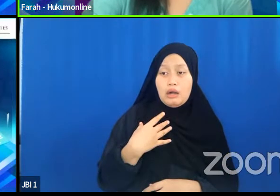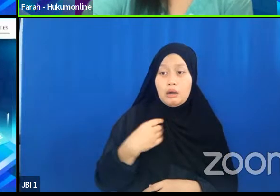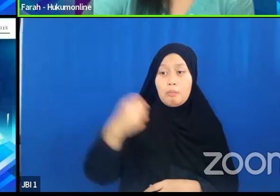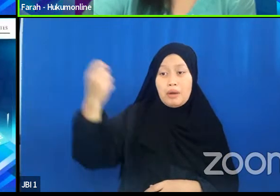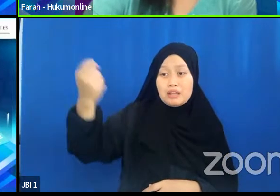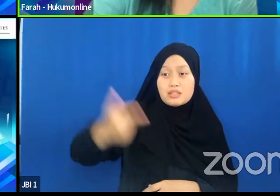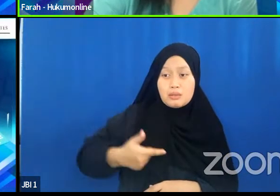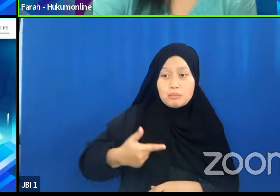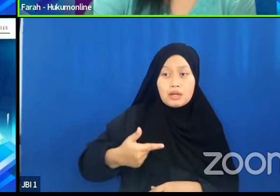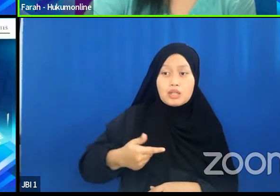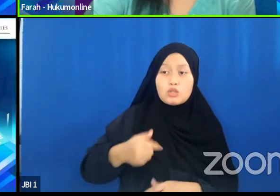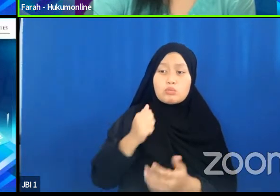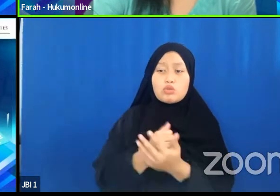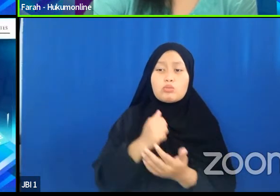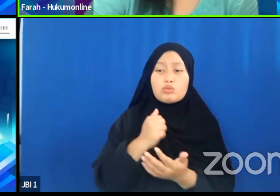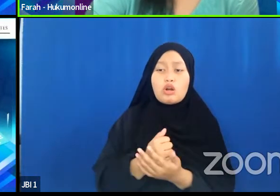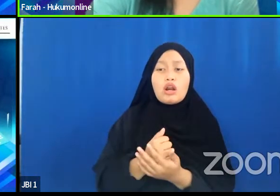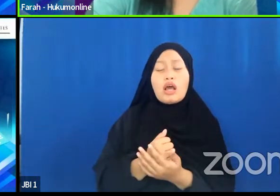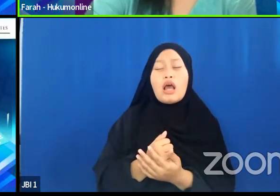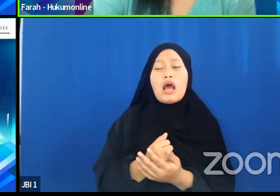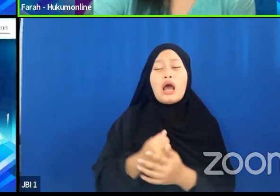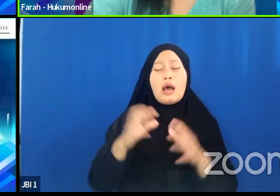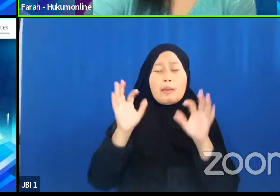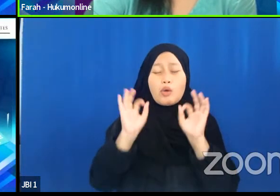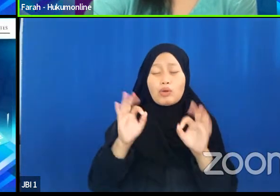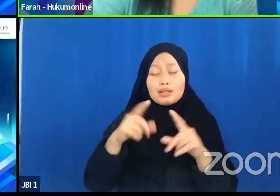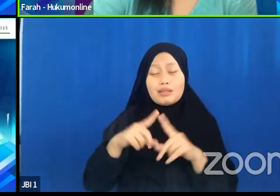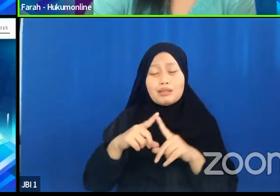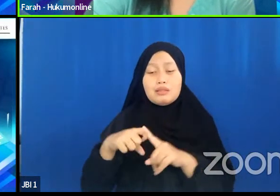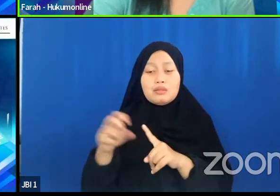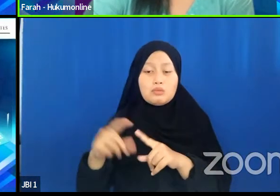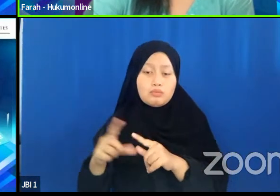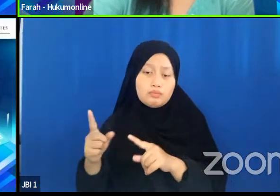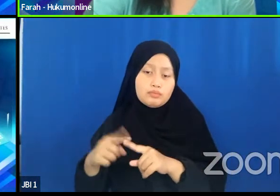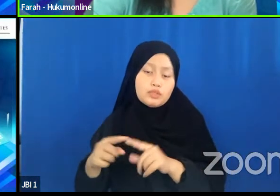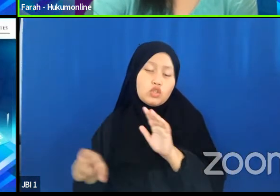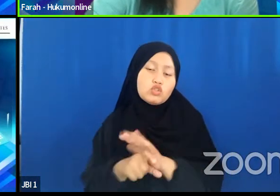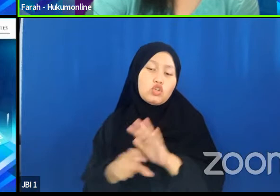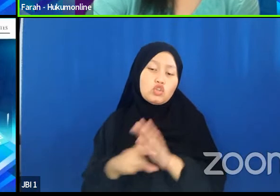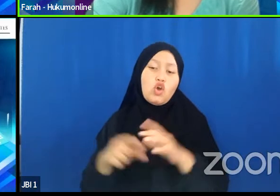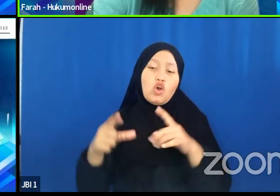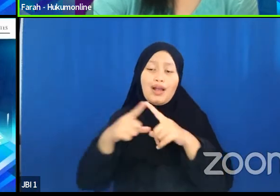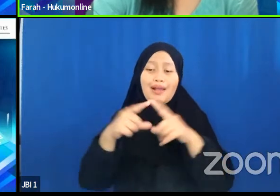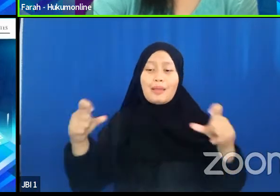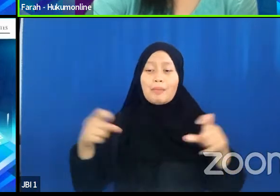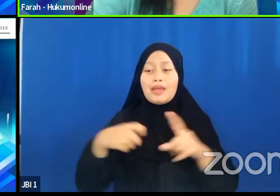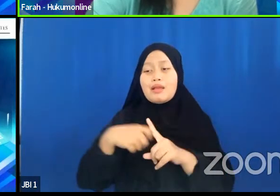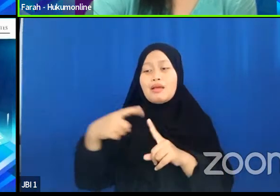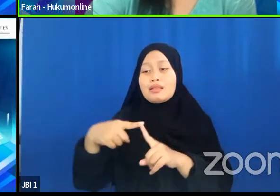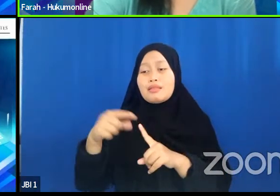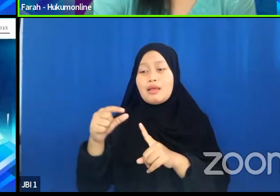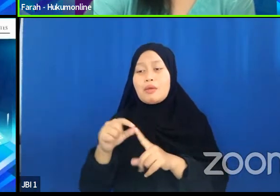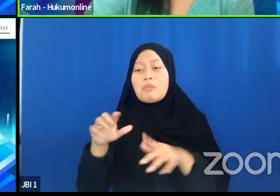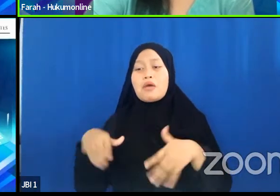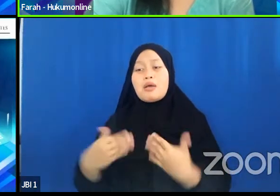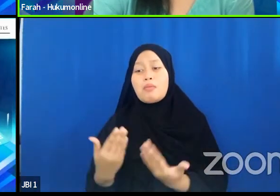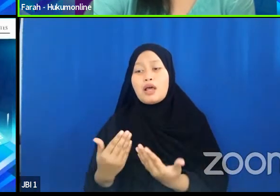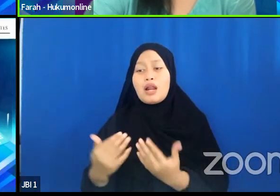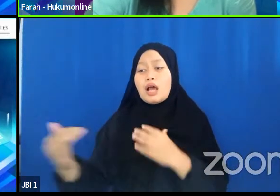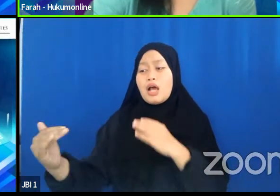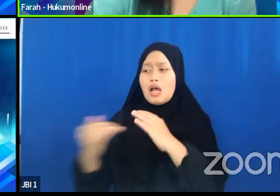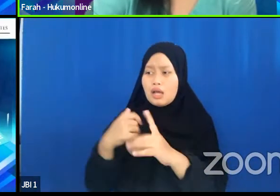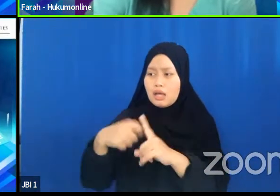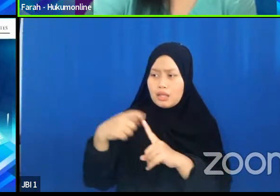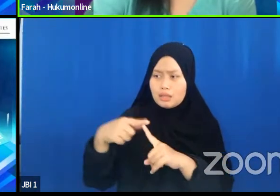merupakan data yang akurat misalkan data berupa KTP Bagaimana memastikan verifikasi bahwa KTP yang disampaikan bukan merupakan